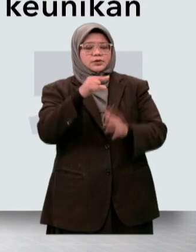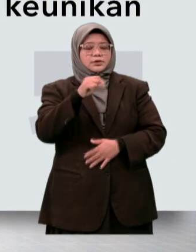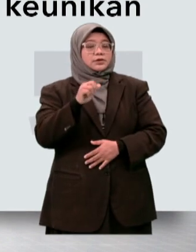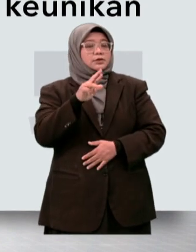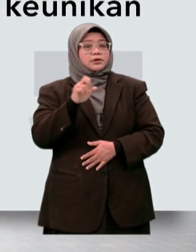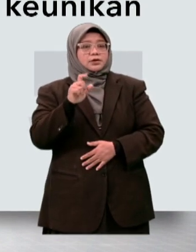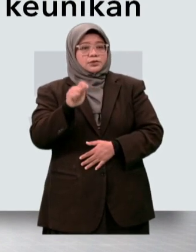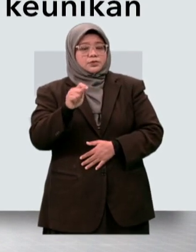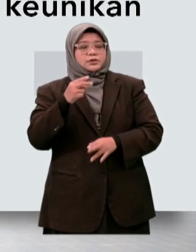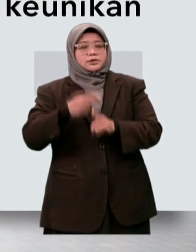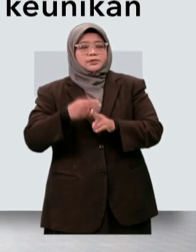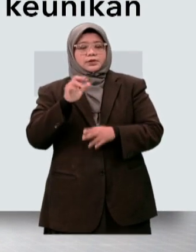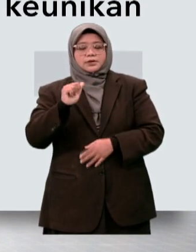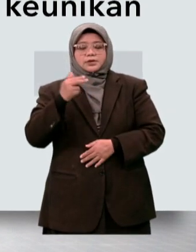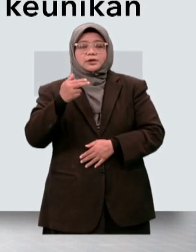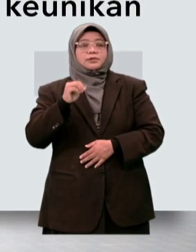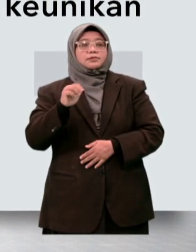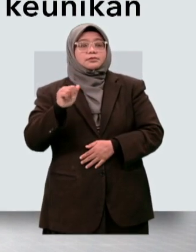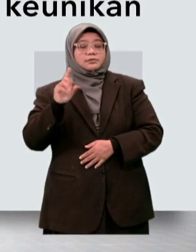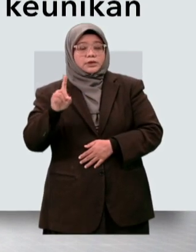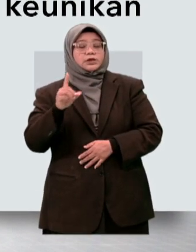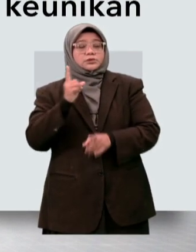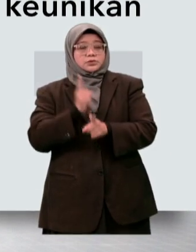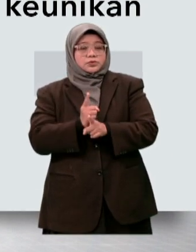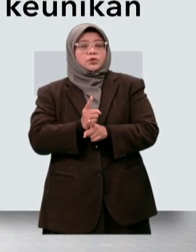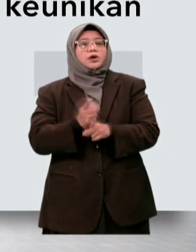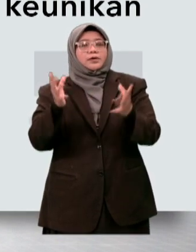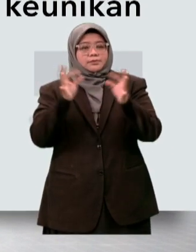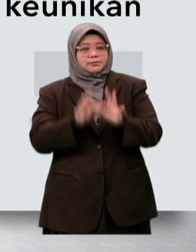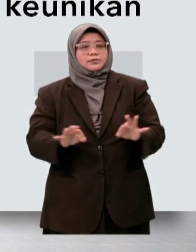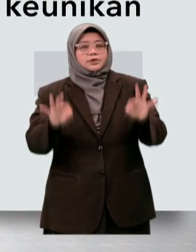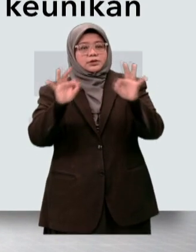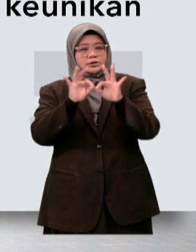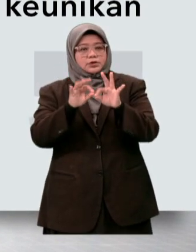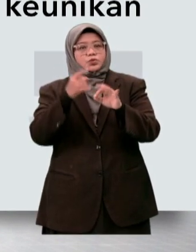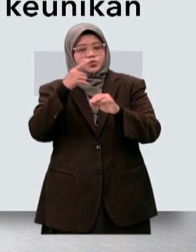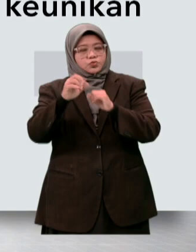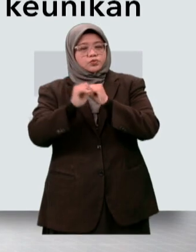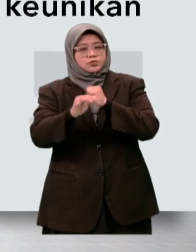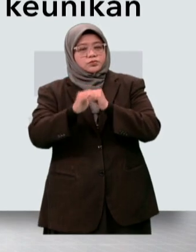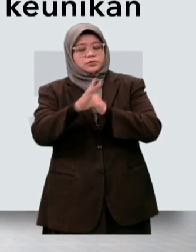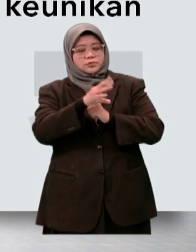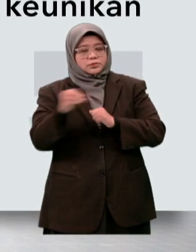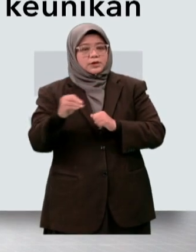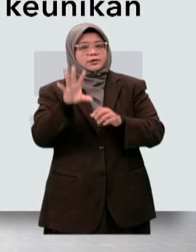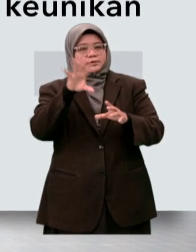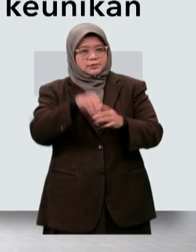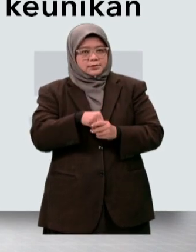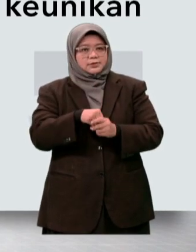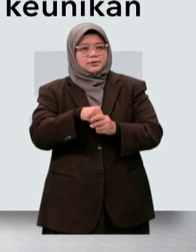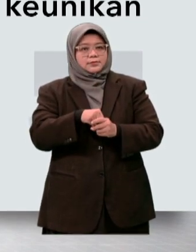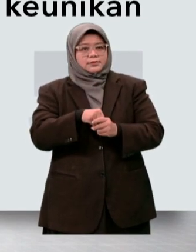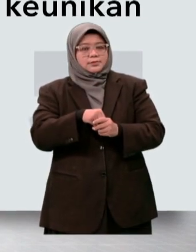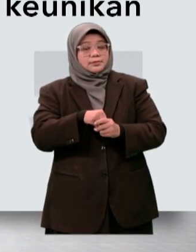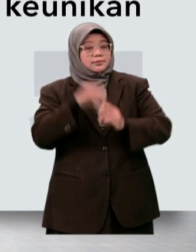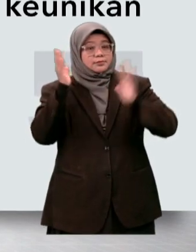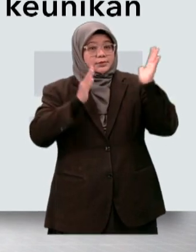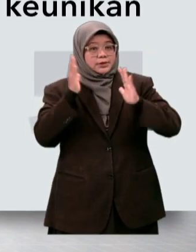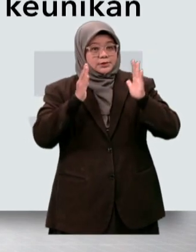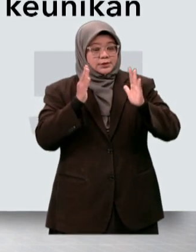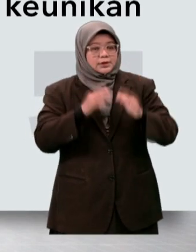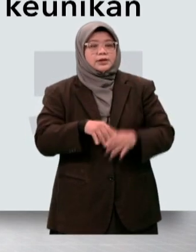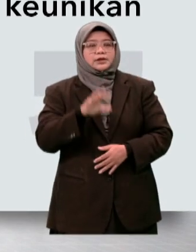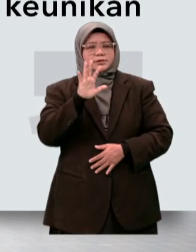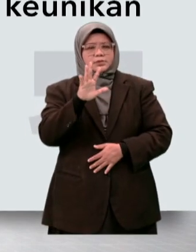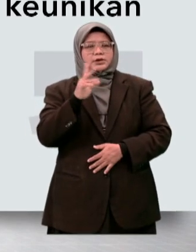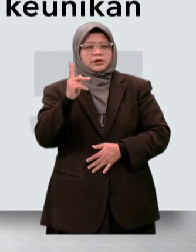Ahmad Marzuki Abu Hamid berkata Garut berpotensi tinggi untuk dikomersialkan karena nilai dalam pasaran tempatan mencegah sehingga